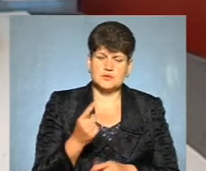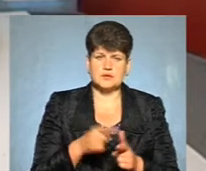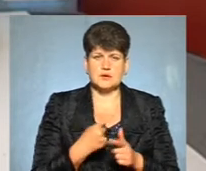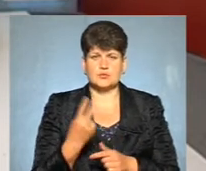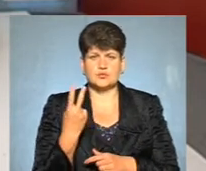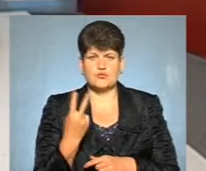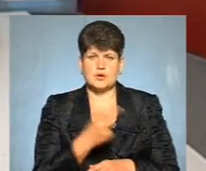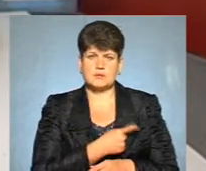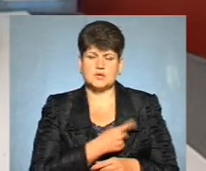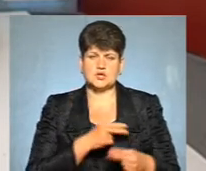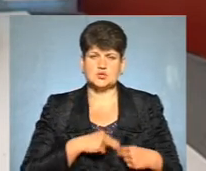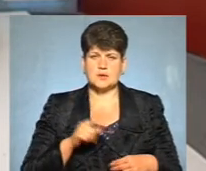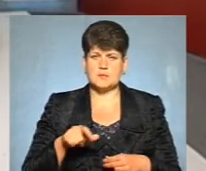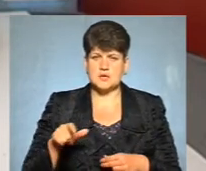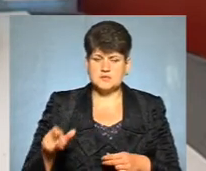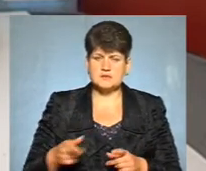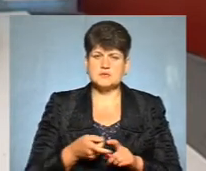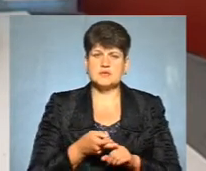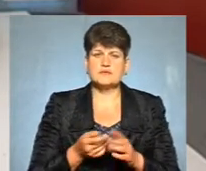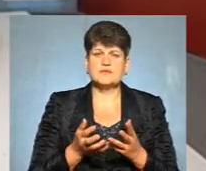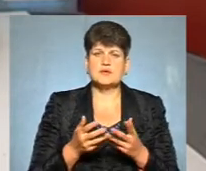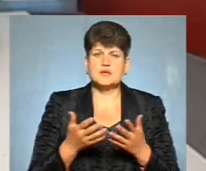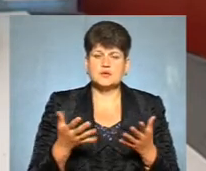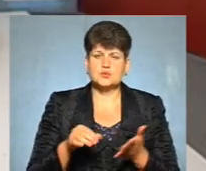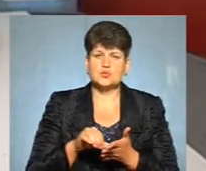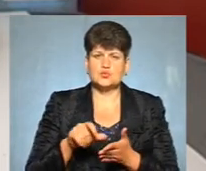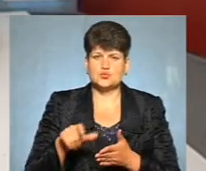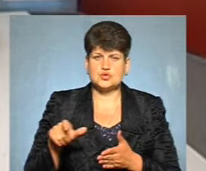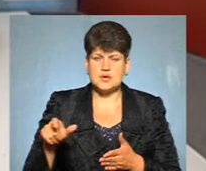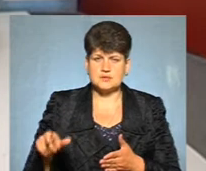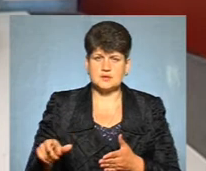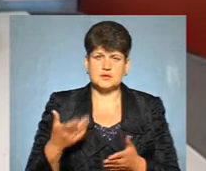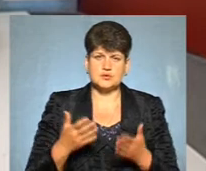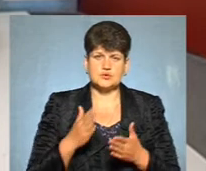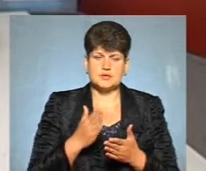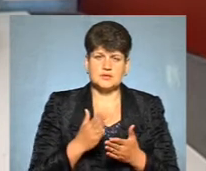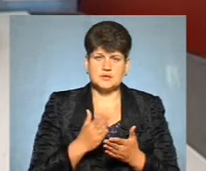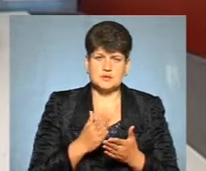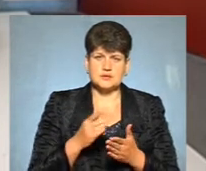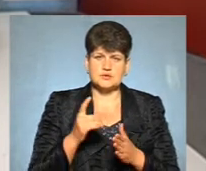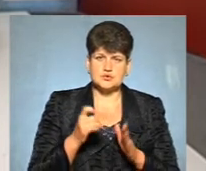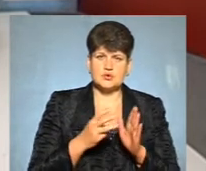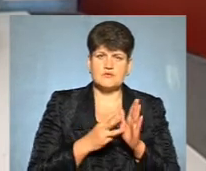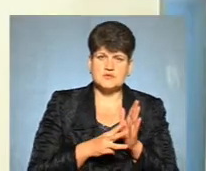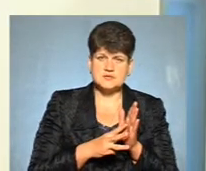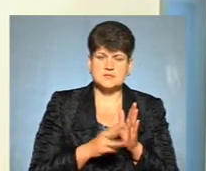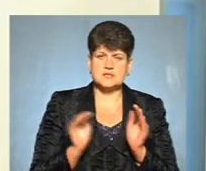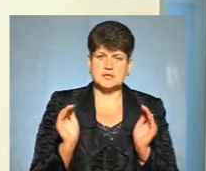медичних працівників, в залежності від кількості учасників тестування. Якщо їх 180 і менше,